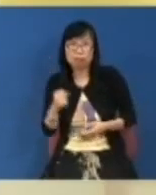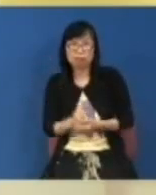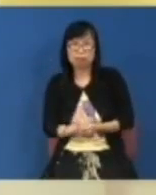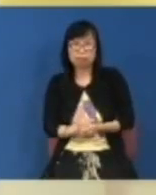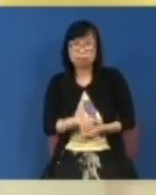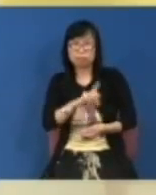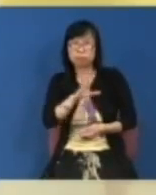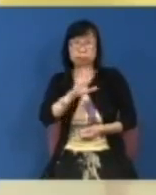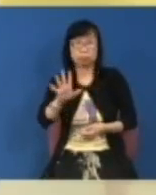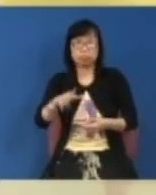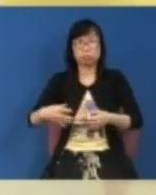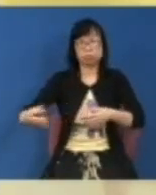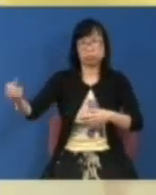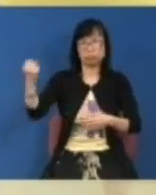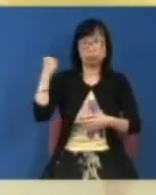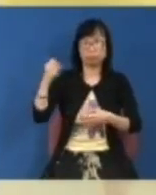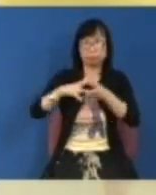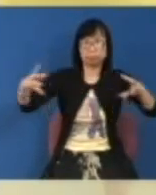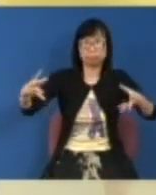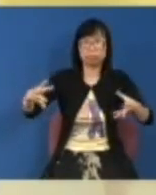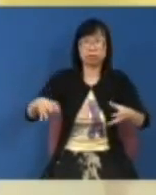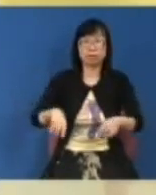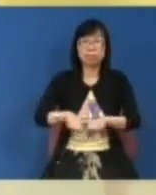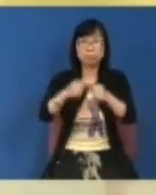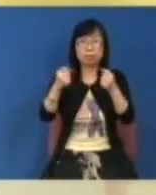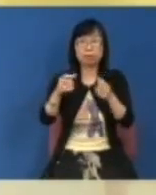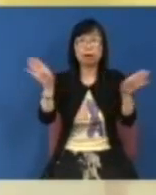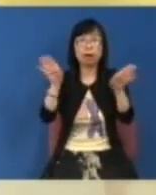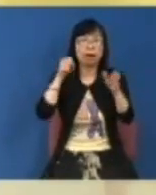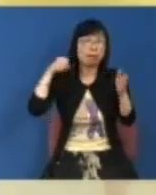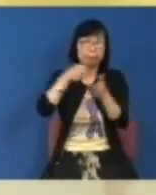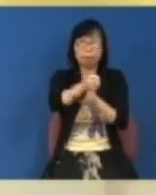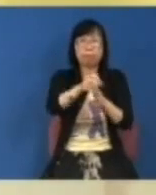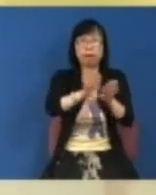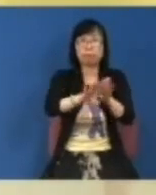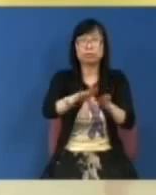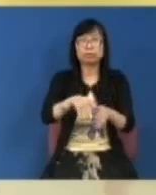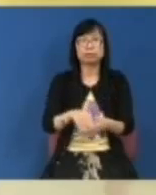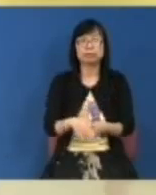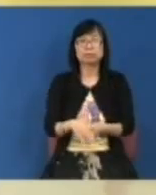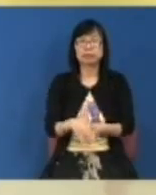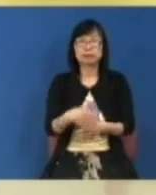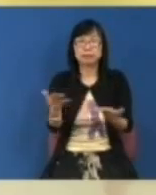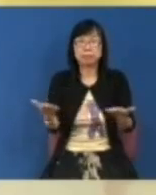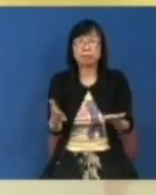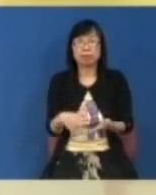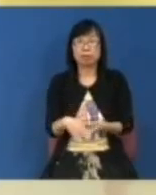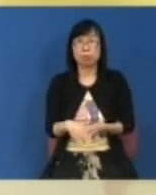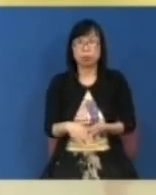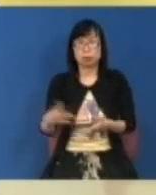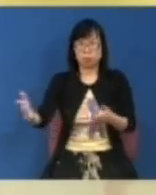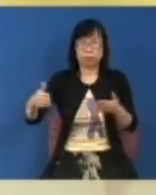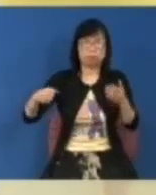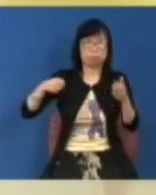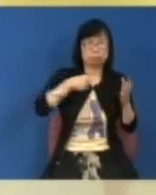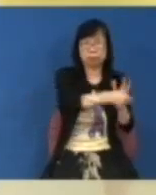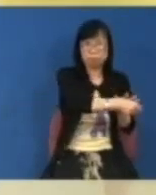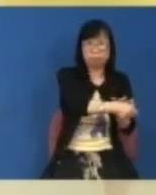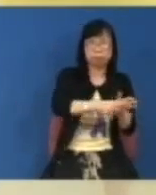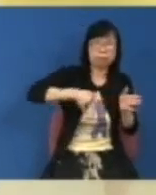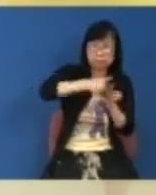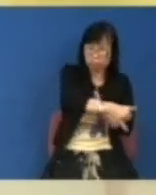呢，是不是，那個關鍵就是說這個諮詢是假的，咁嘅安排，我哋衝入去示威係咪正